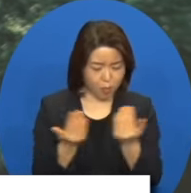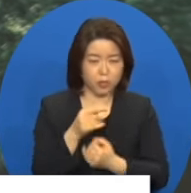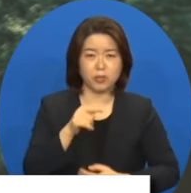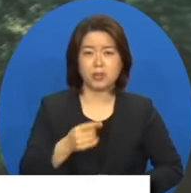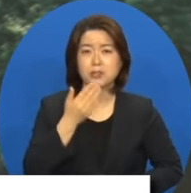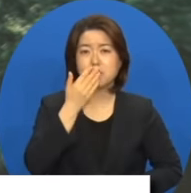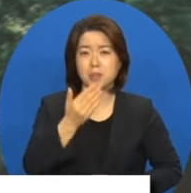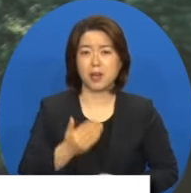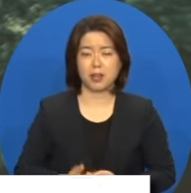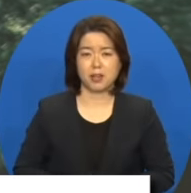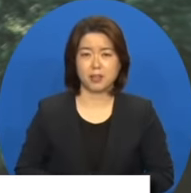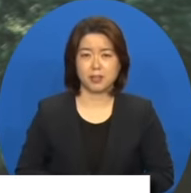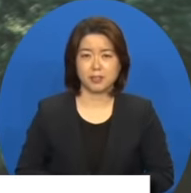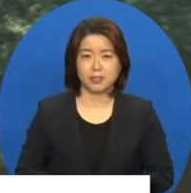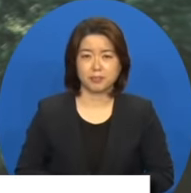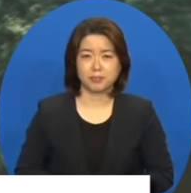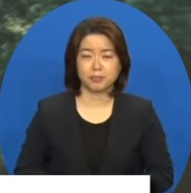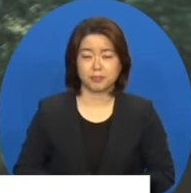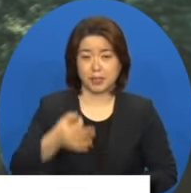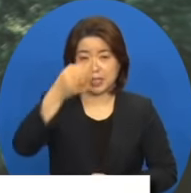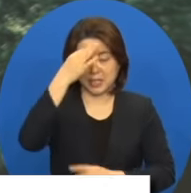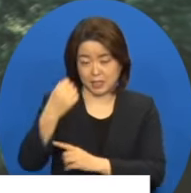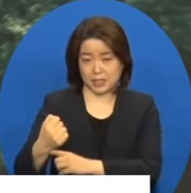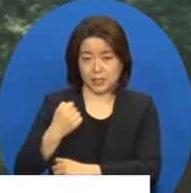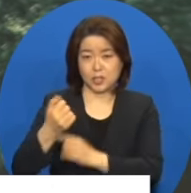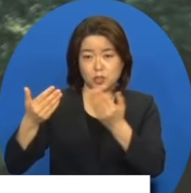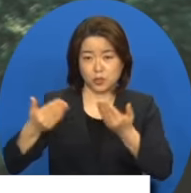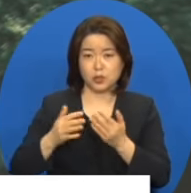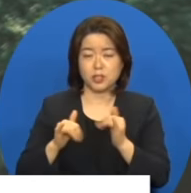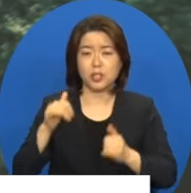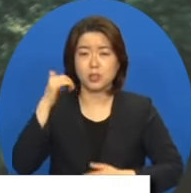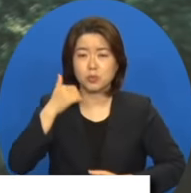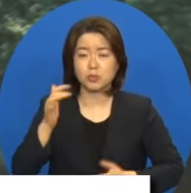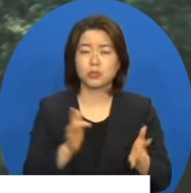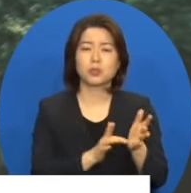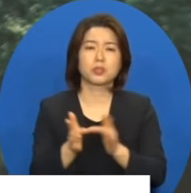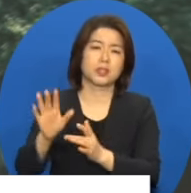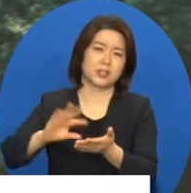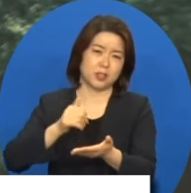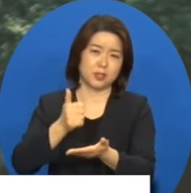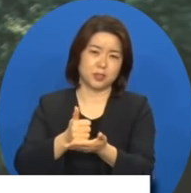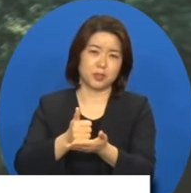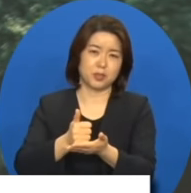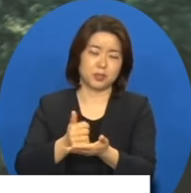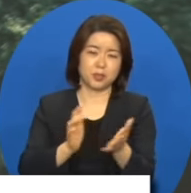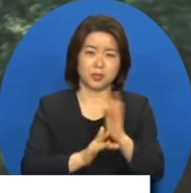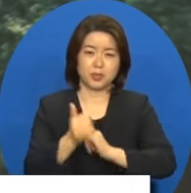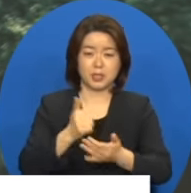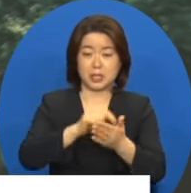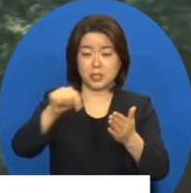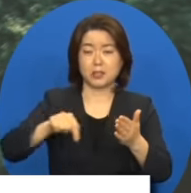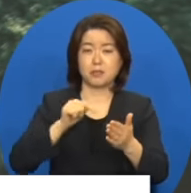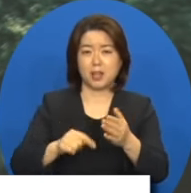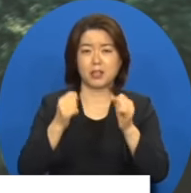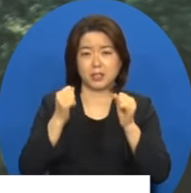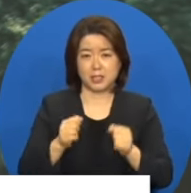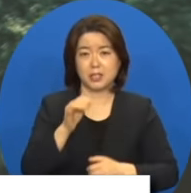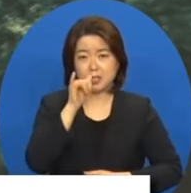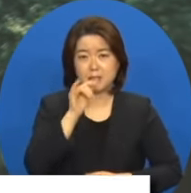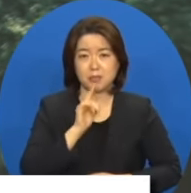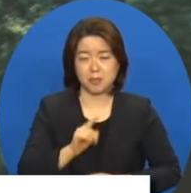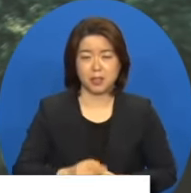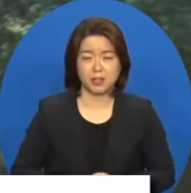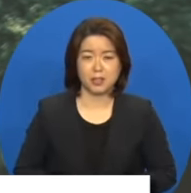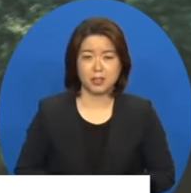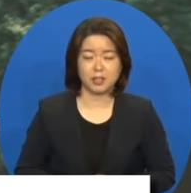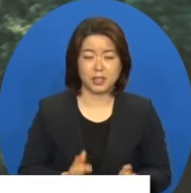있느니라. 능력 주시는 자는 예수 그리스도이십니다. 예수님 안에 있었다는 말입니다.